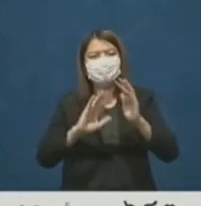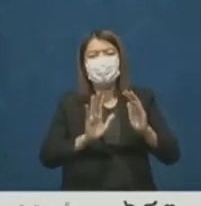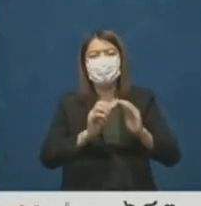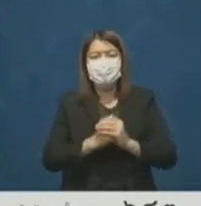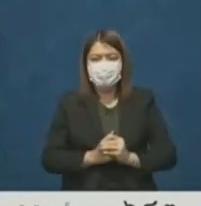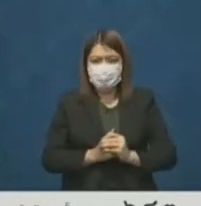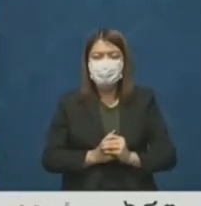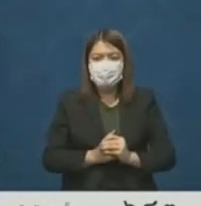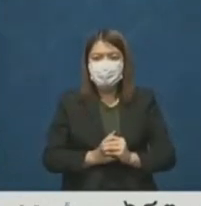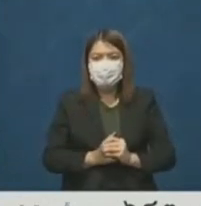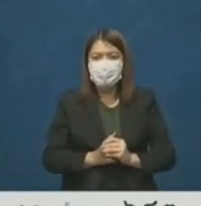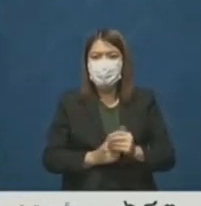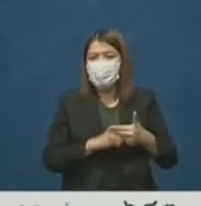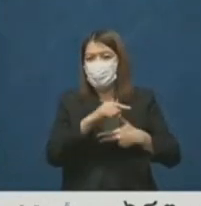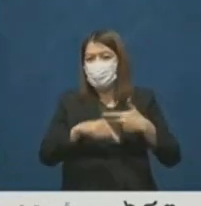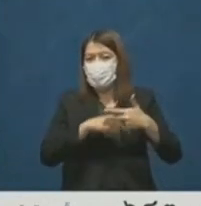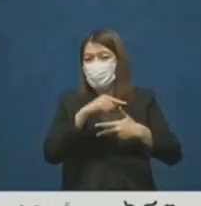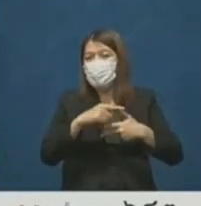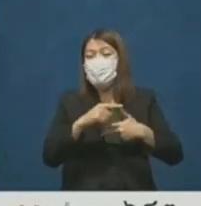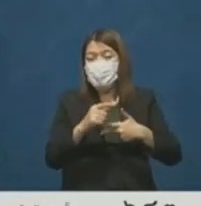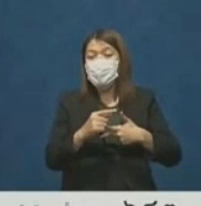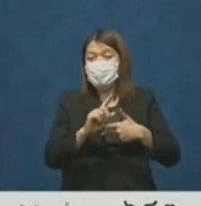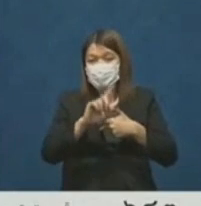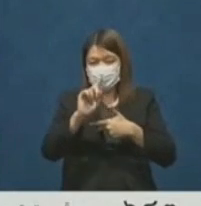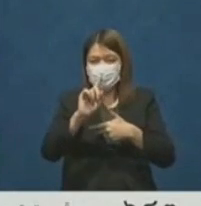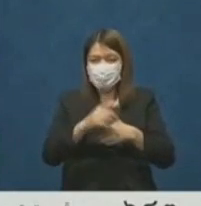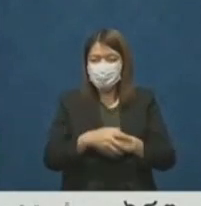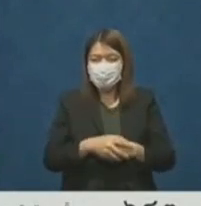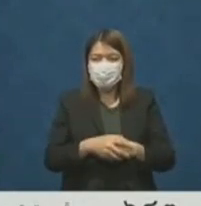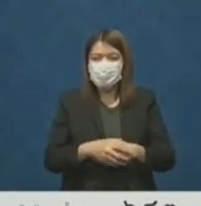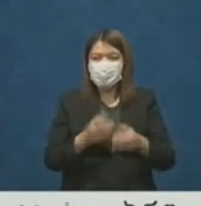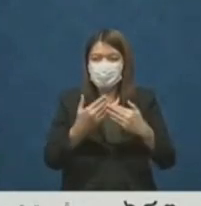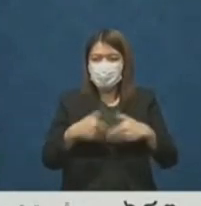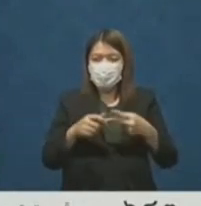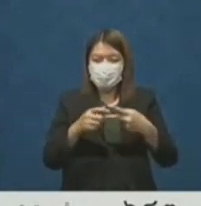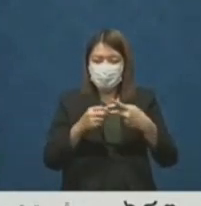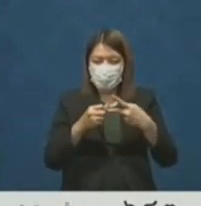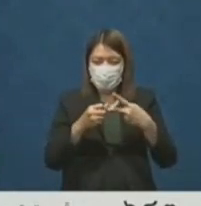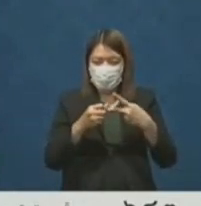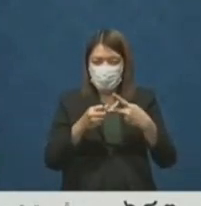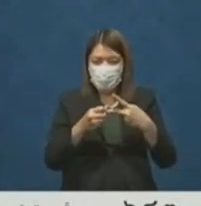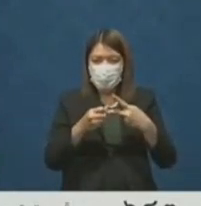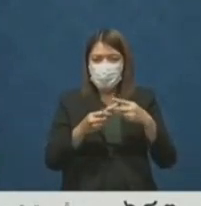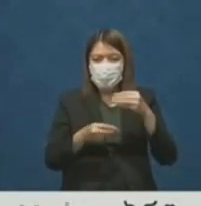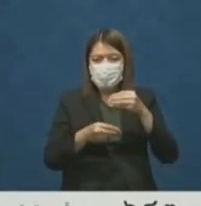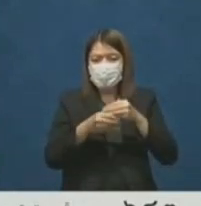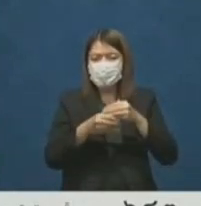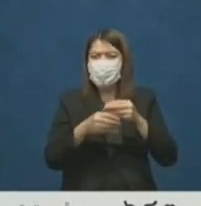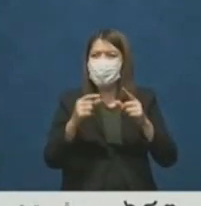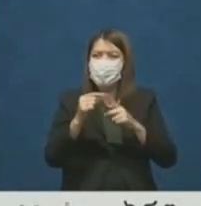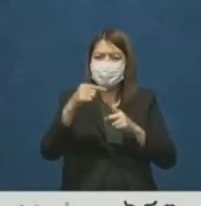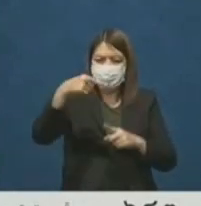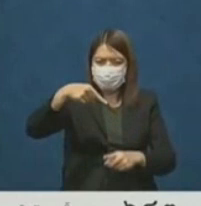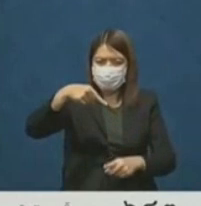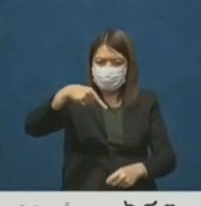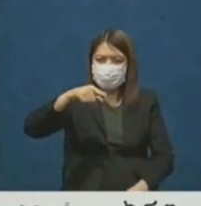ำนะครับต้องดำเนินการทั้ง3เรื่องนั่นคือประเด็นที่1ประเด็นที่2เนี่ยผมว่าเราเพิ่มคำว่า